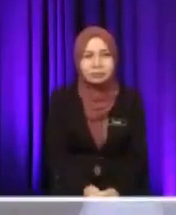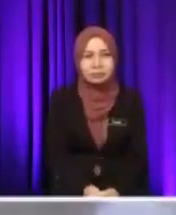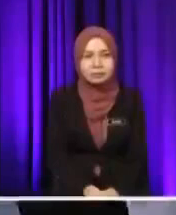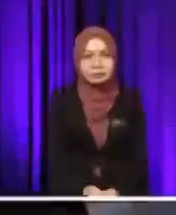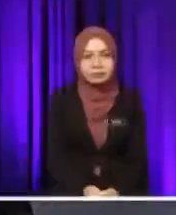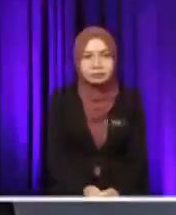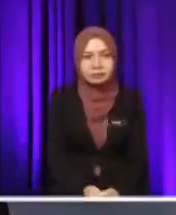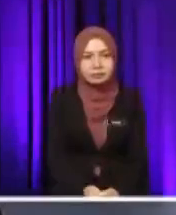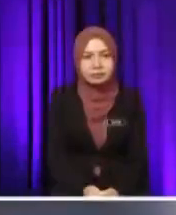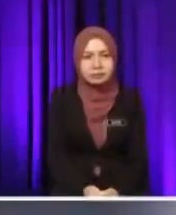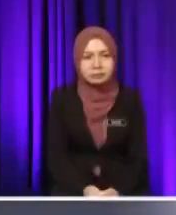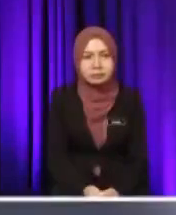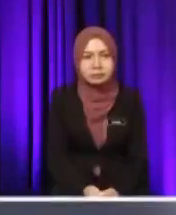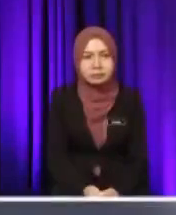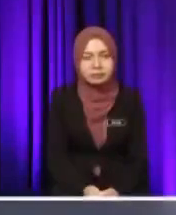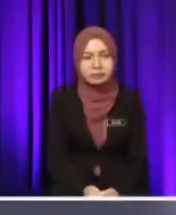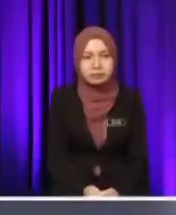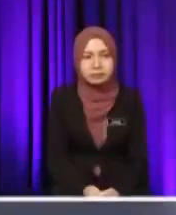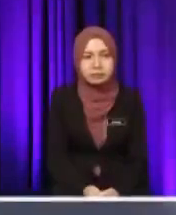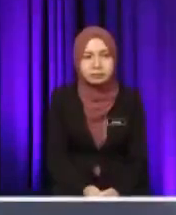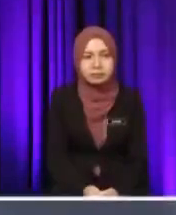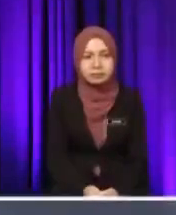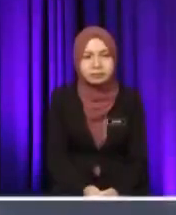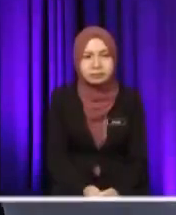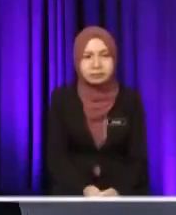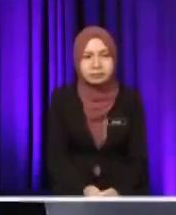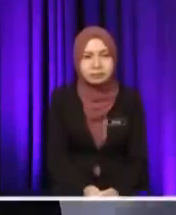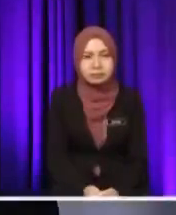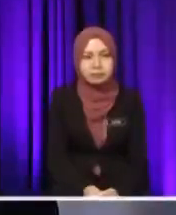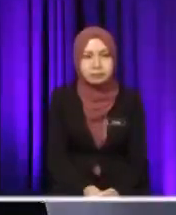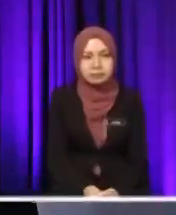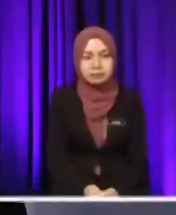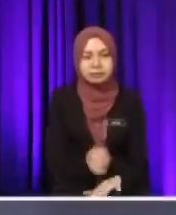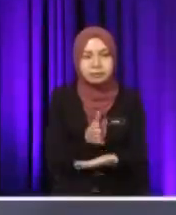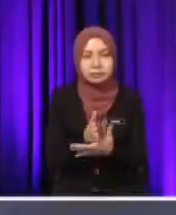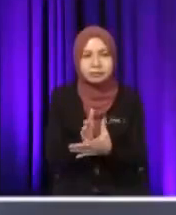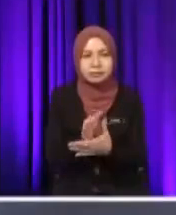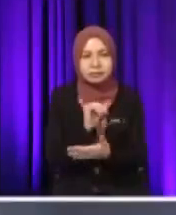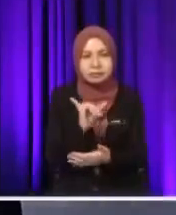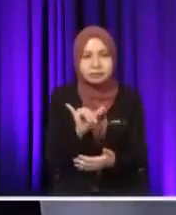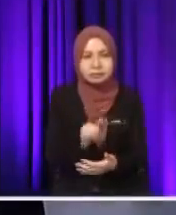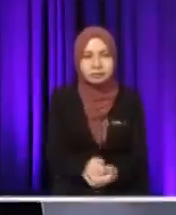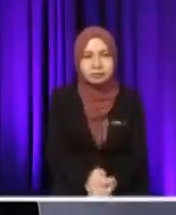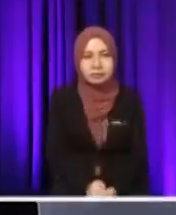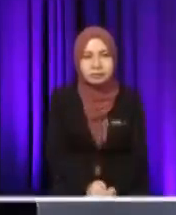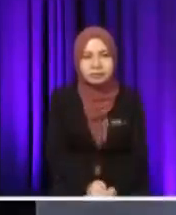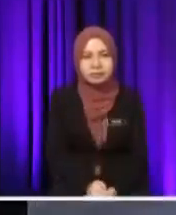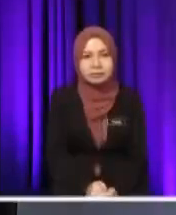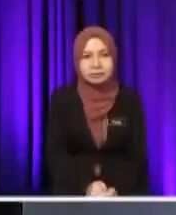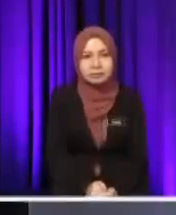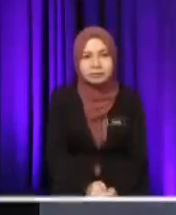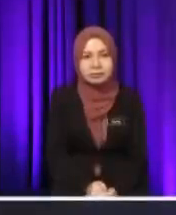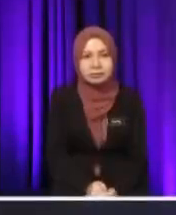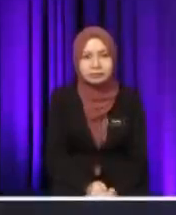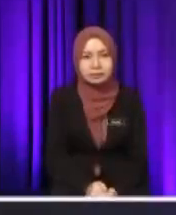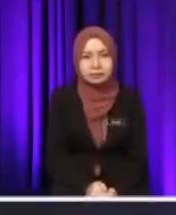Okey. Dah, macam ni. Tu je? Okey. Okey, seterusnya? Dah habis? Seterusnya kita